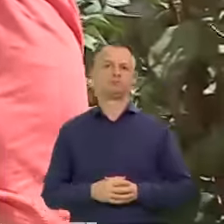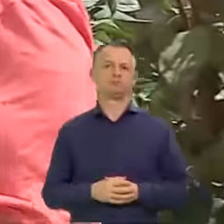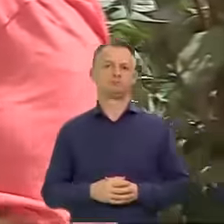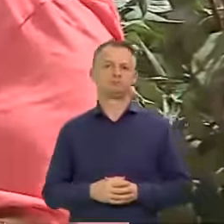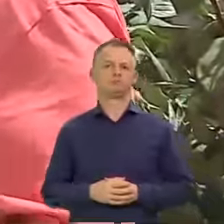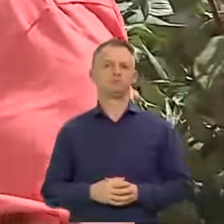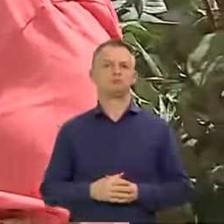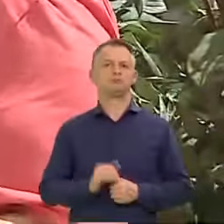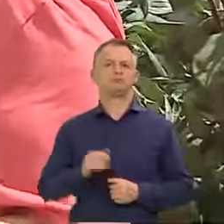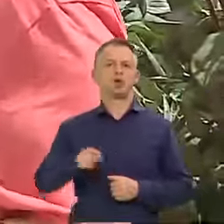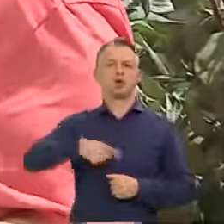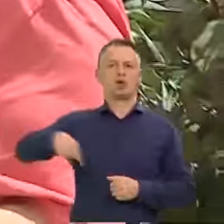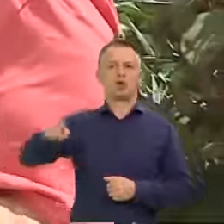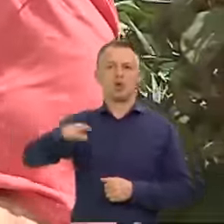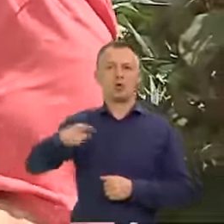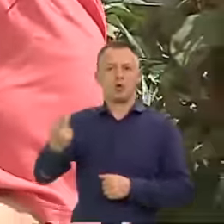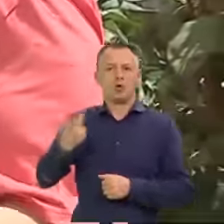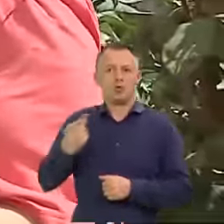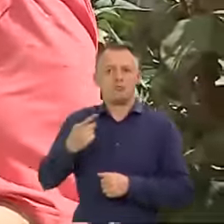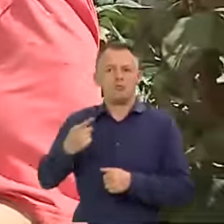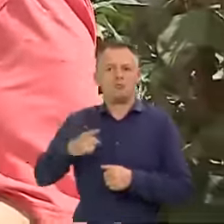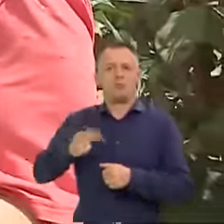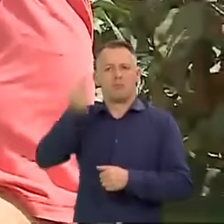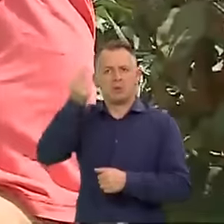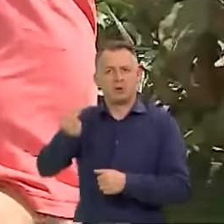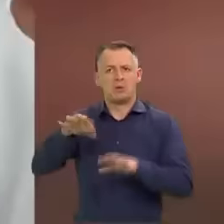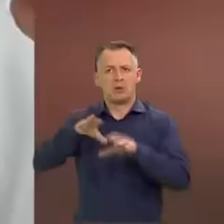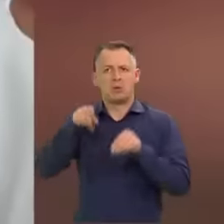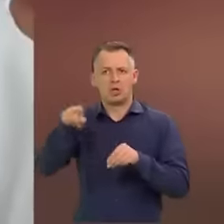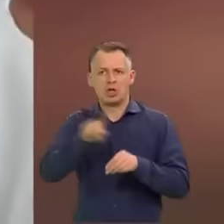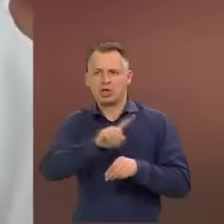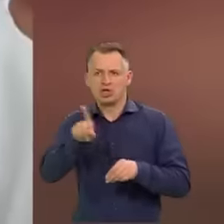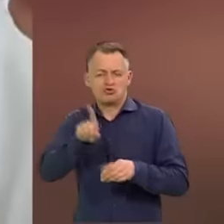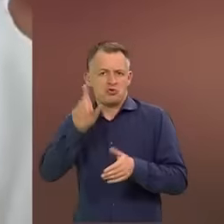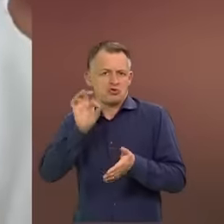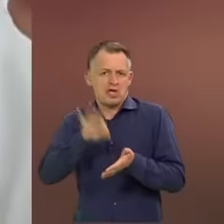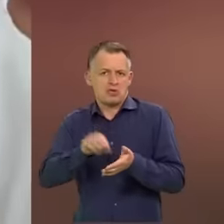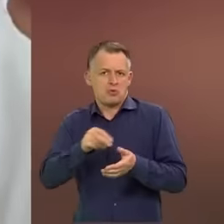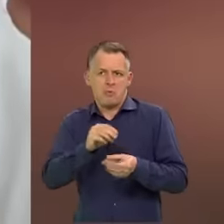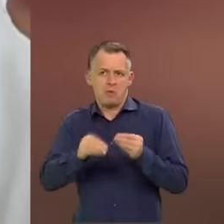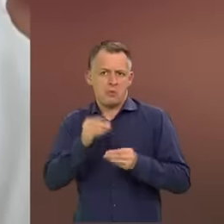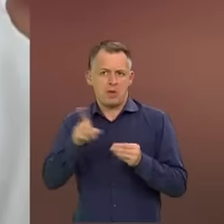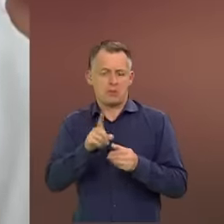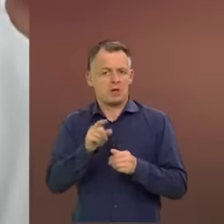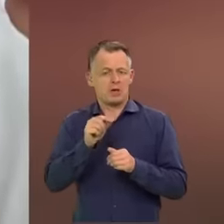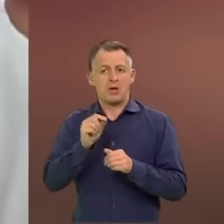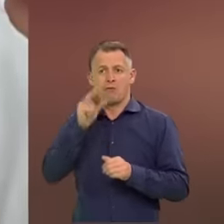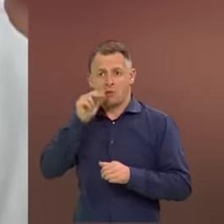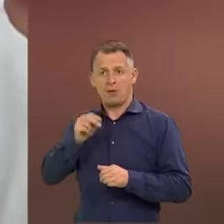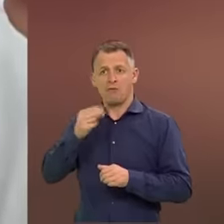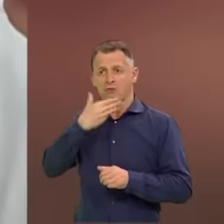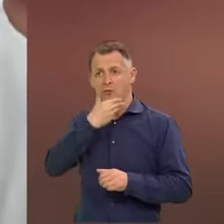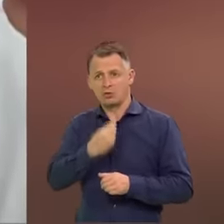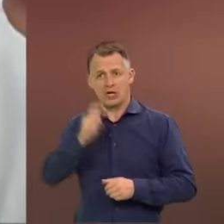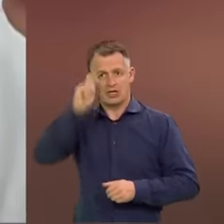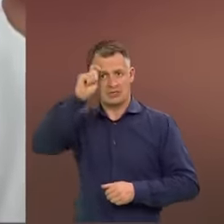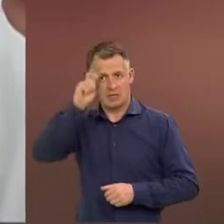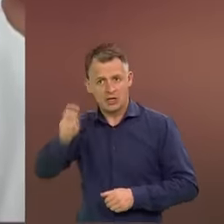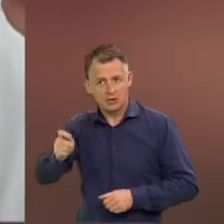N-am avut foarte bine, cum să zic, nici nu-mi lua niciodată bani. Stăteai de vorbă cu el respectos, unde